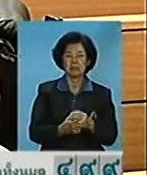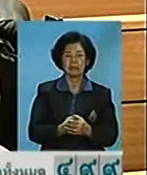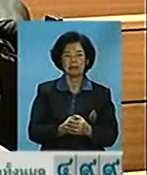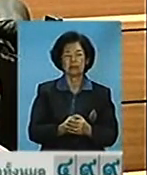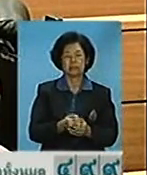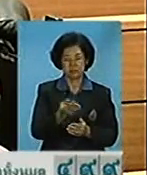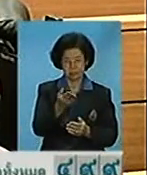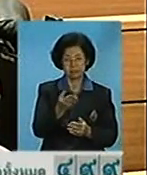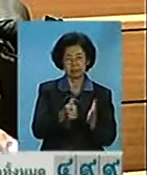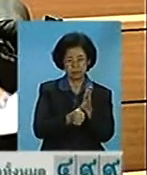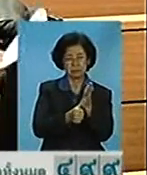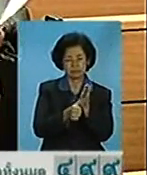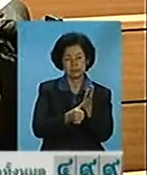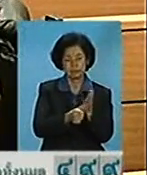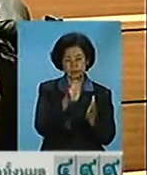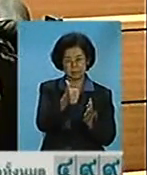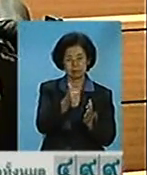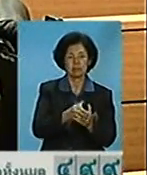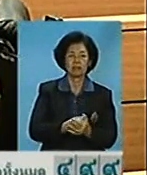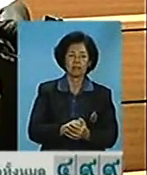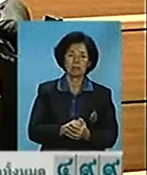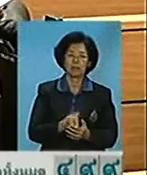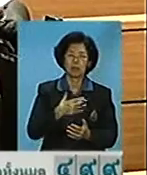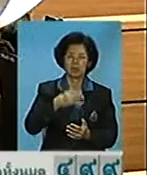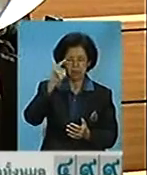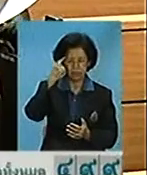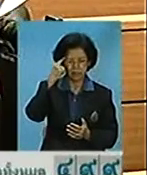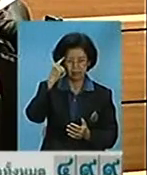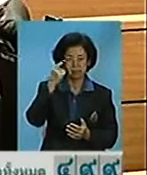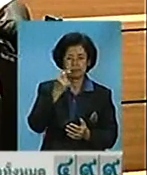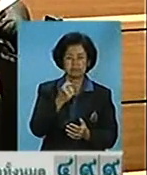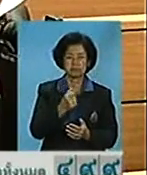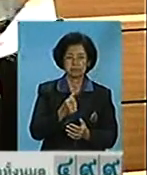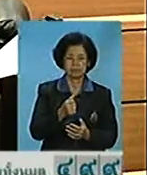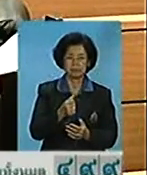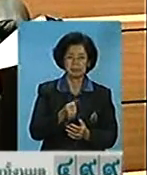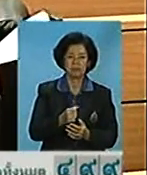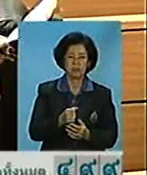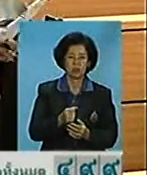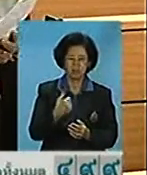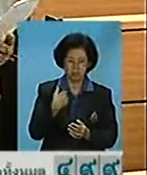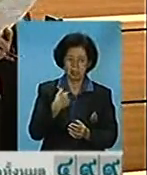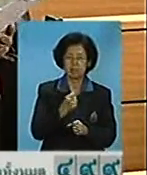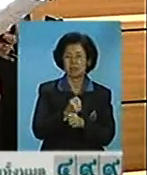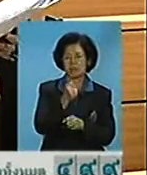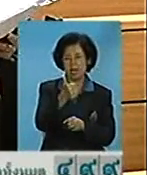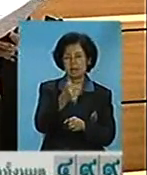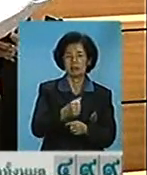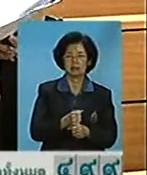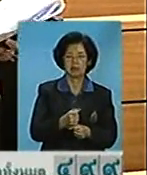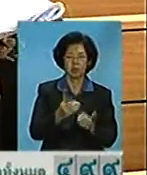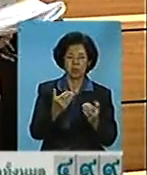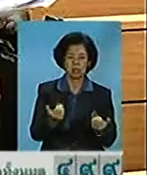แก้ไขได้ครับเราเชื่อว่าที่ลอดตาช้างห่างลอดตาเล่นวันนี้ดูม